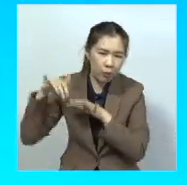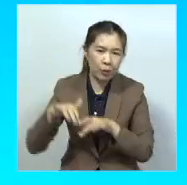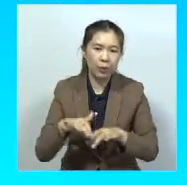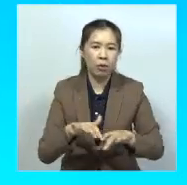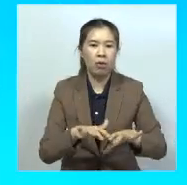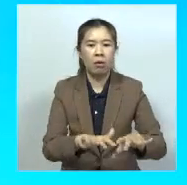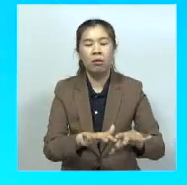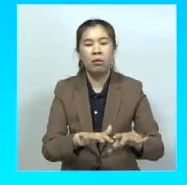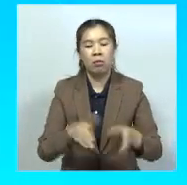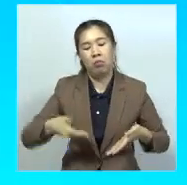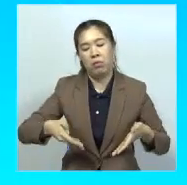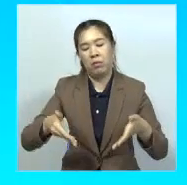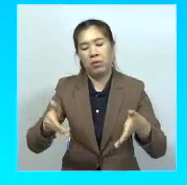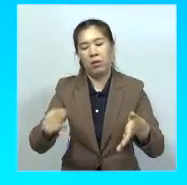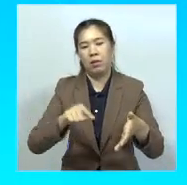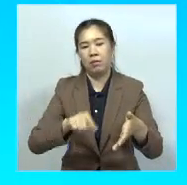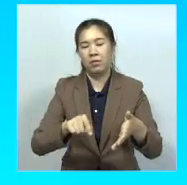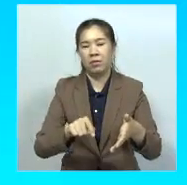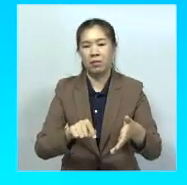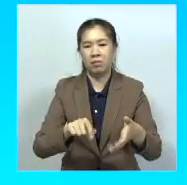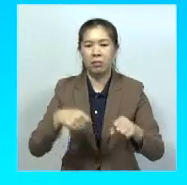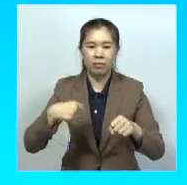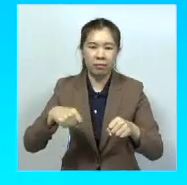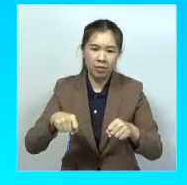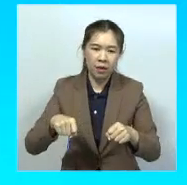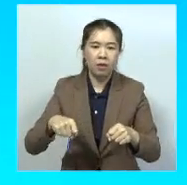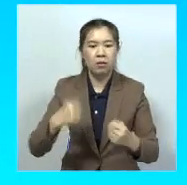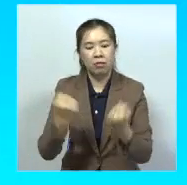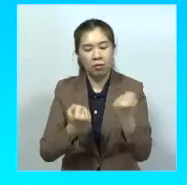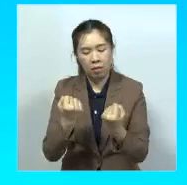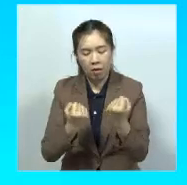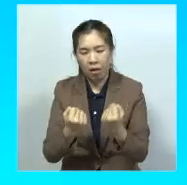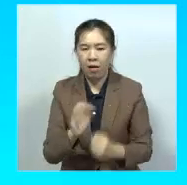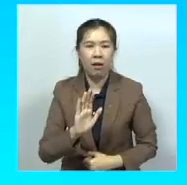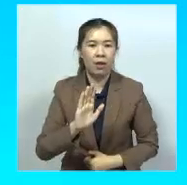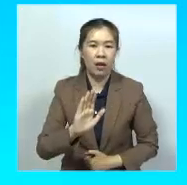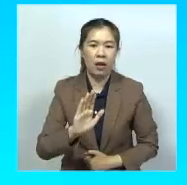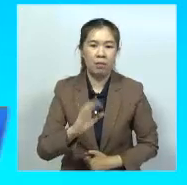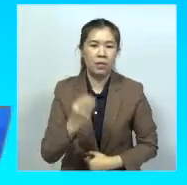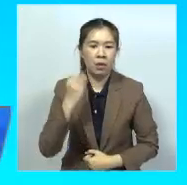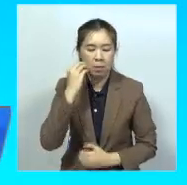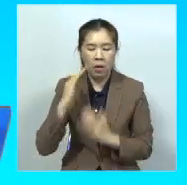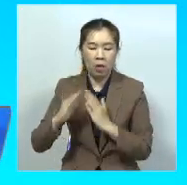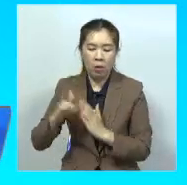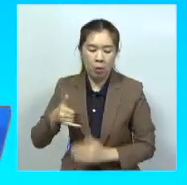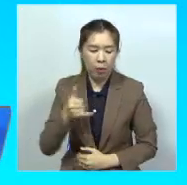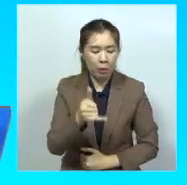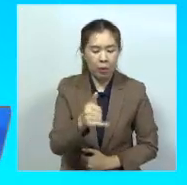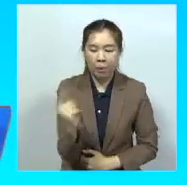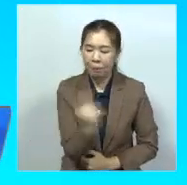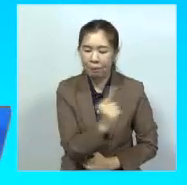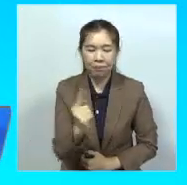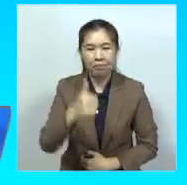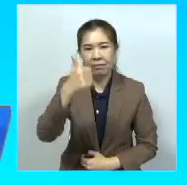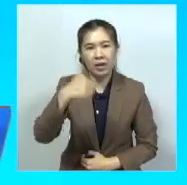ทั่งเส้นทางต่างๆเนี่ยเรียกว่าตัดขาดทำให้ประชาชนกว่า500ครัวเรือนไม่สามารถที่จะสัญจรผ่านไป